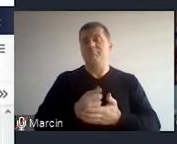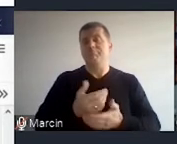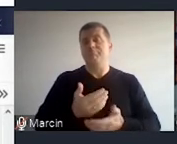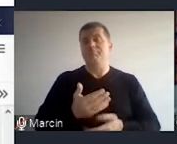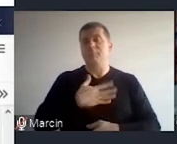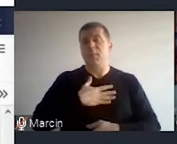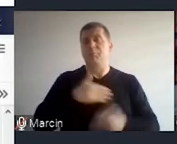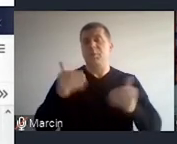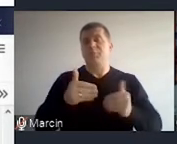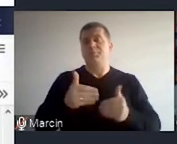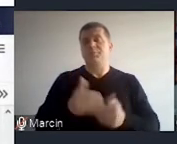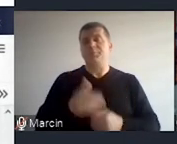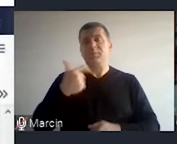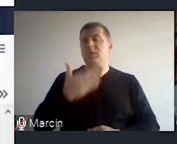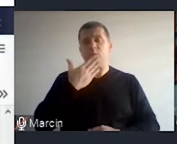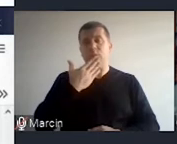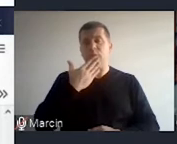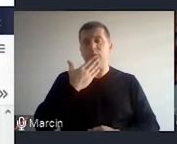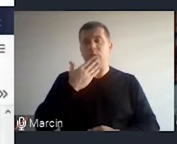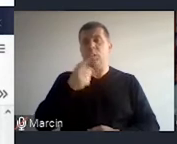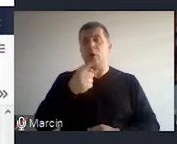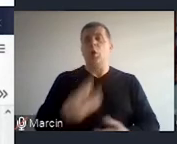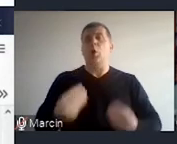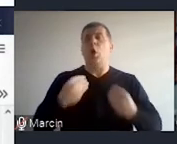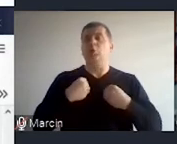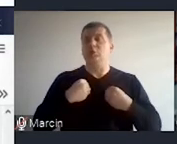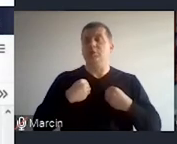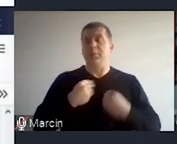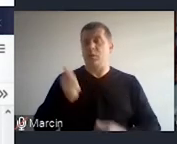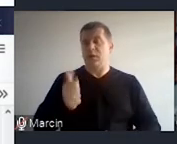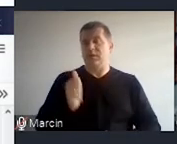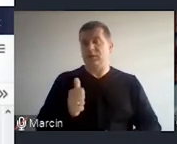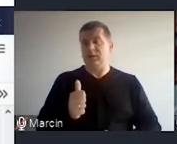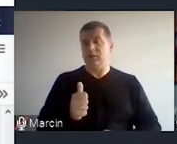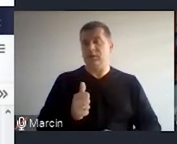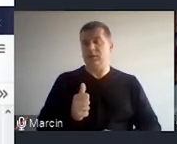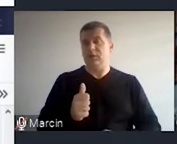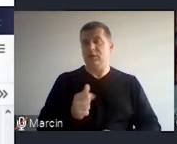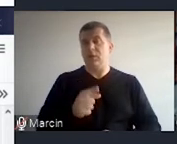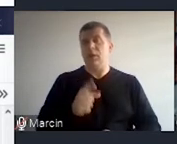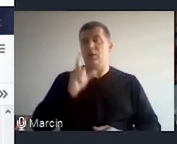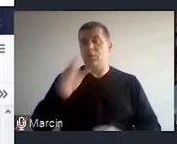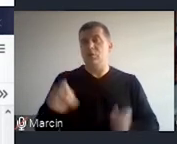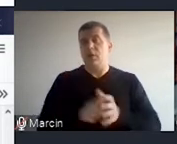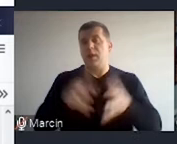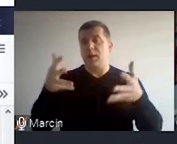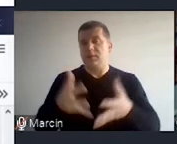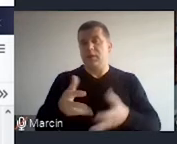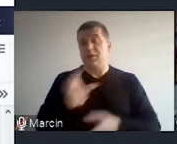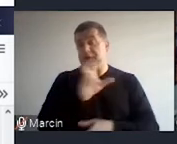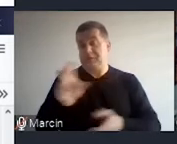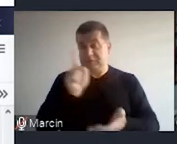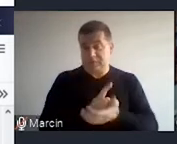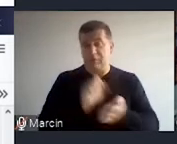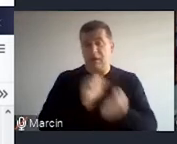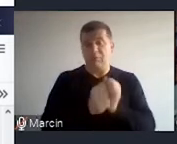furtkę, nie mówiąc o tym, że uzyskały kwalifikacje, tylko podeszły do egzaminu. Bo to, czy zdadzą egzamin,